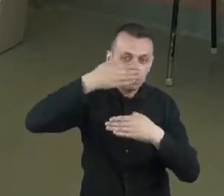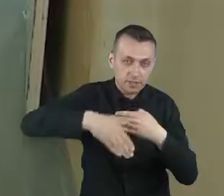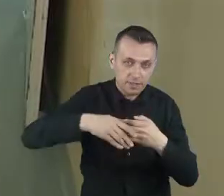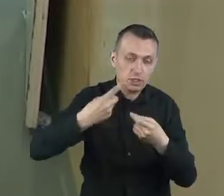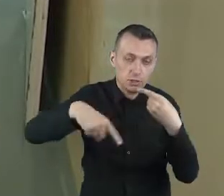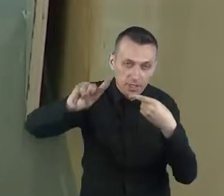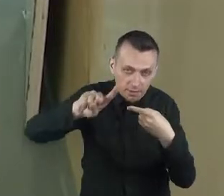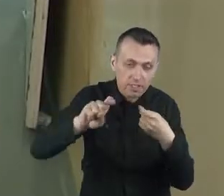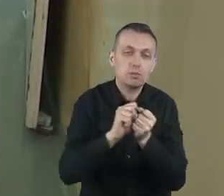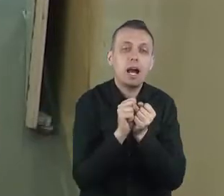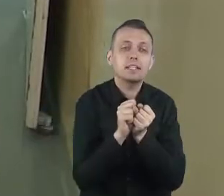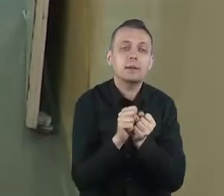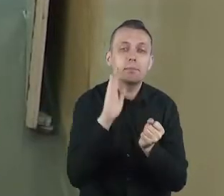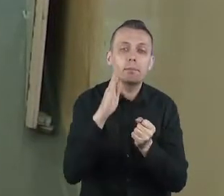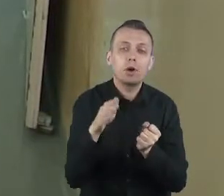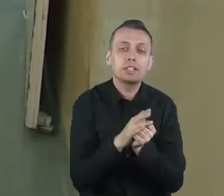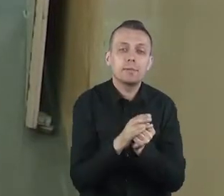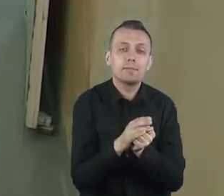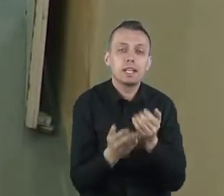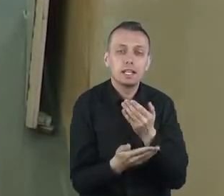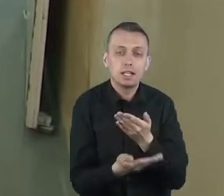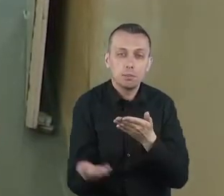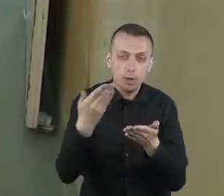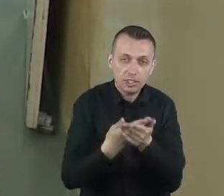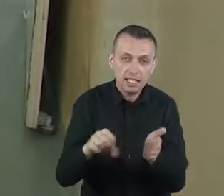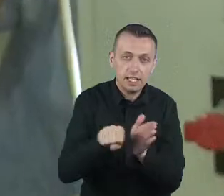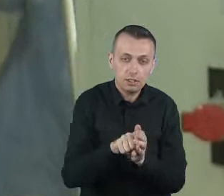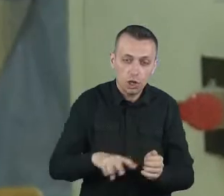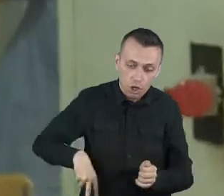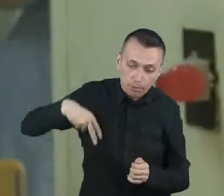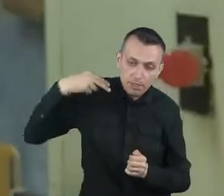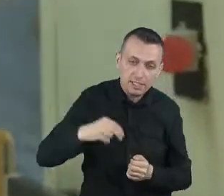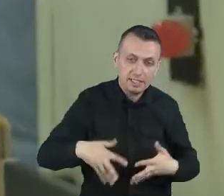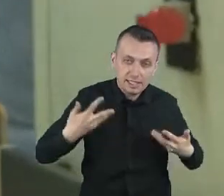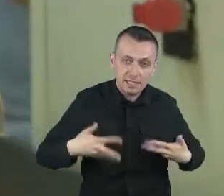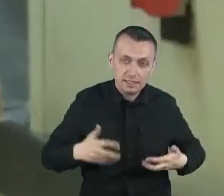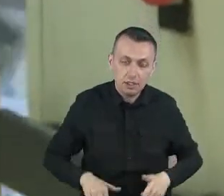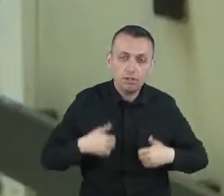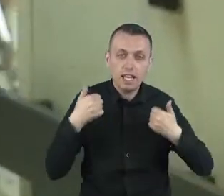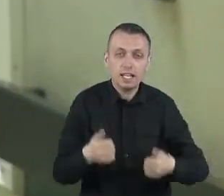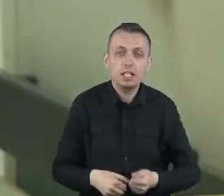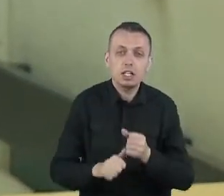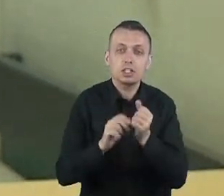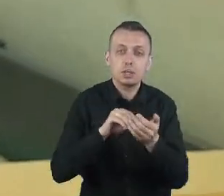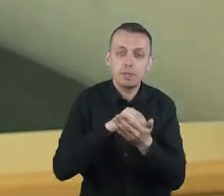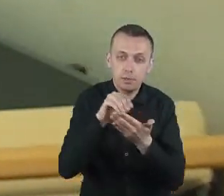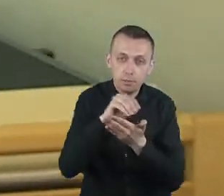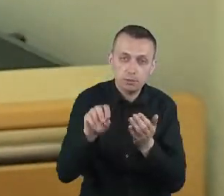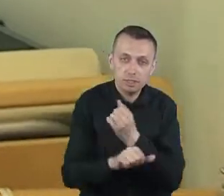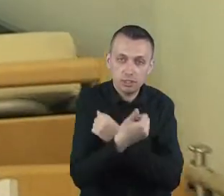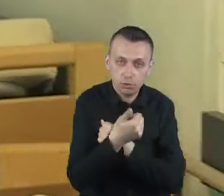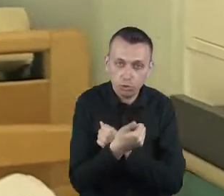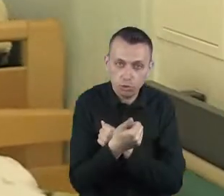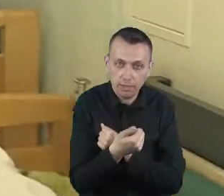zewnętrznym i wysłaniem wniosku do ministra zdrowia o akceptację. Wraz z wprowadzeniem zmian finansowania systemu opieki